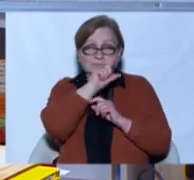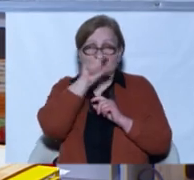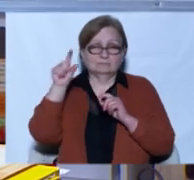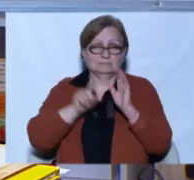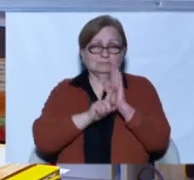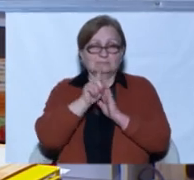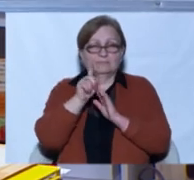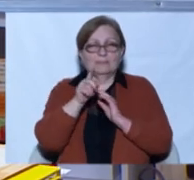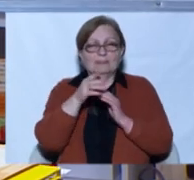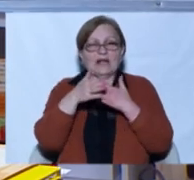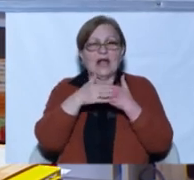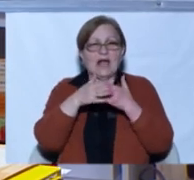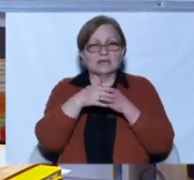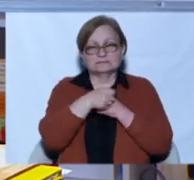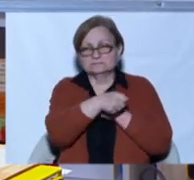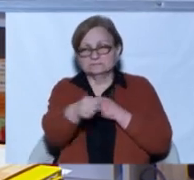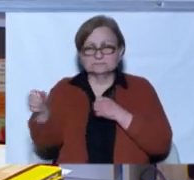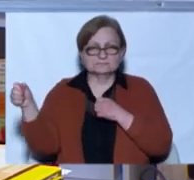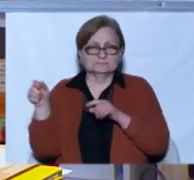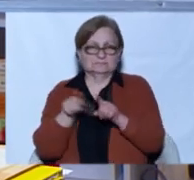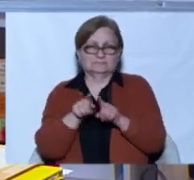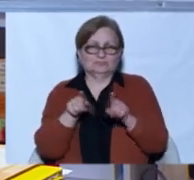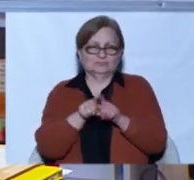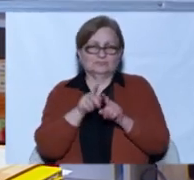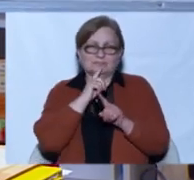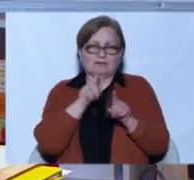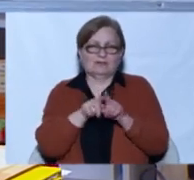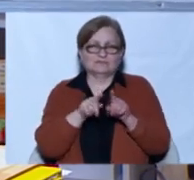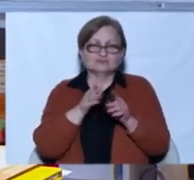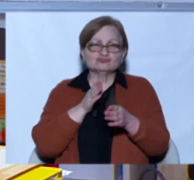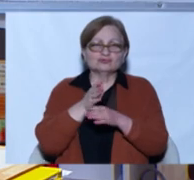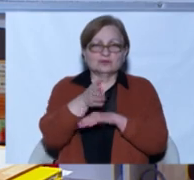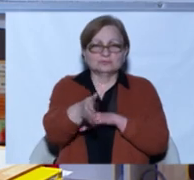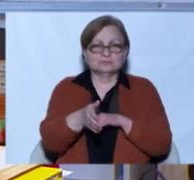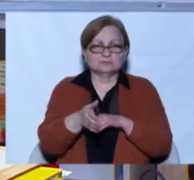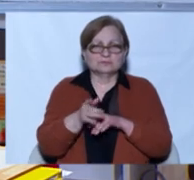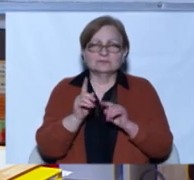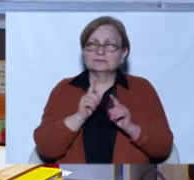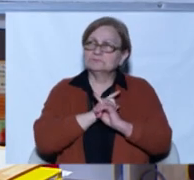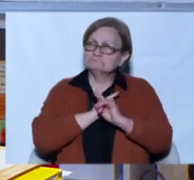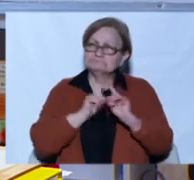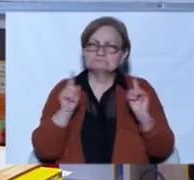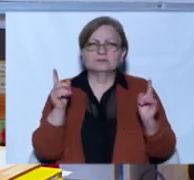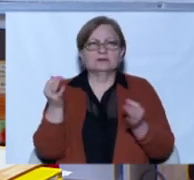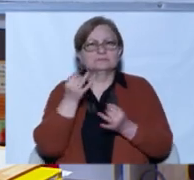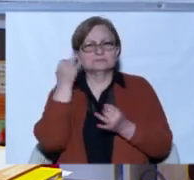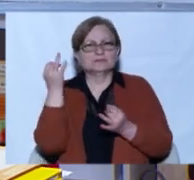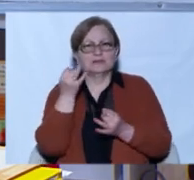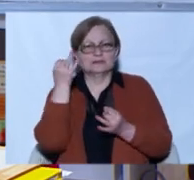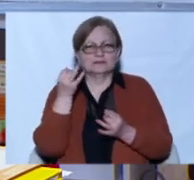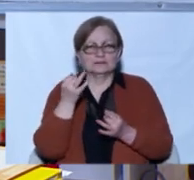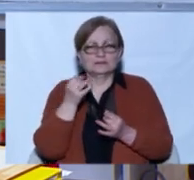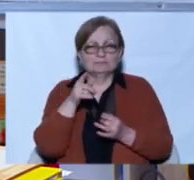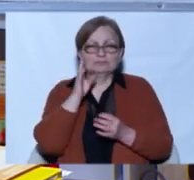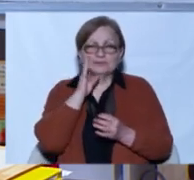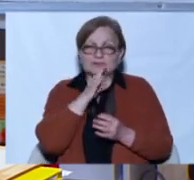მისი კარია. შეაღებ და შედიხარ რაღაც თავგადასავალში. დედა